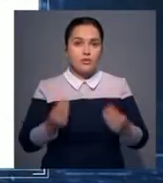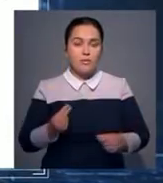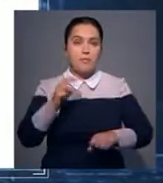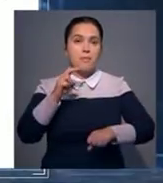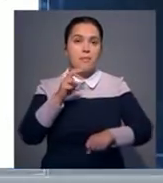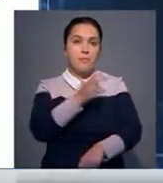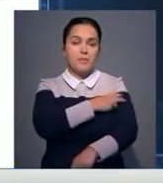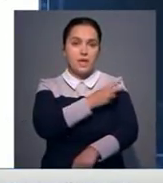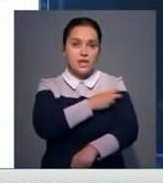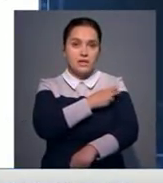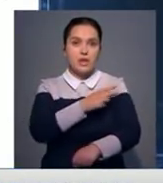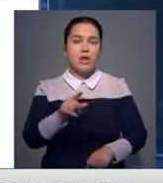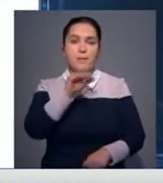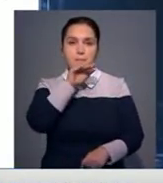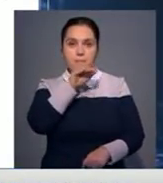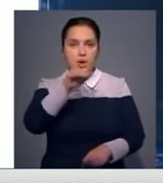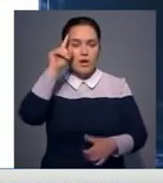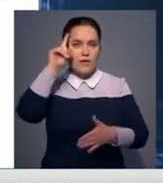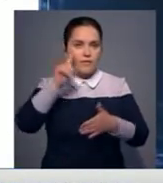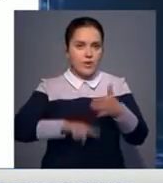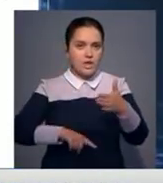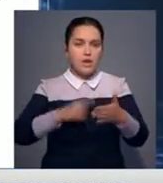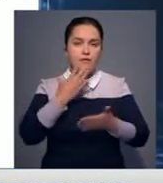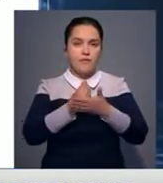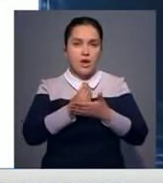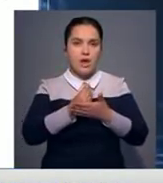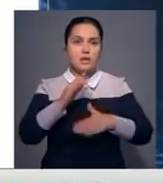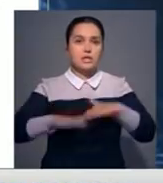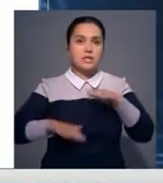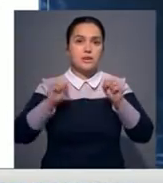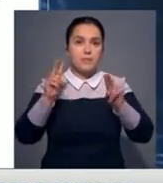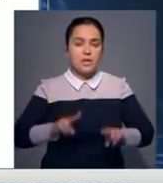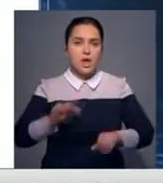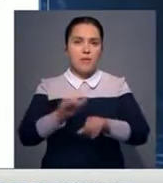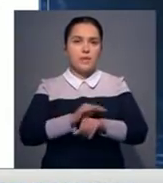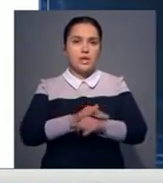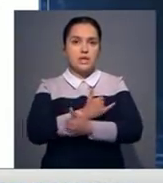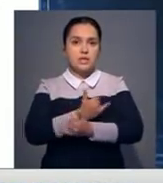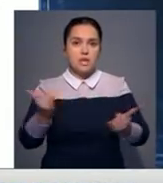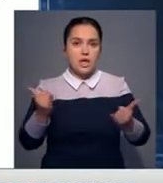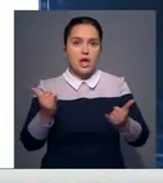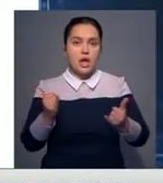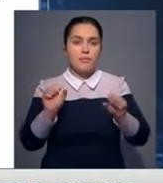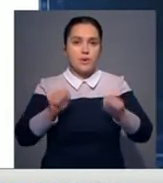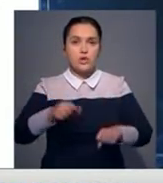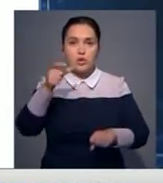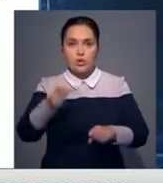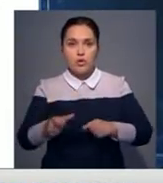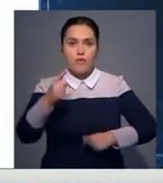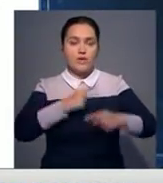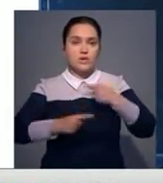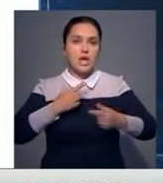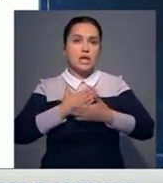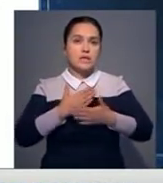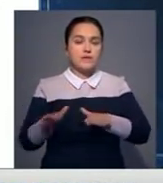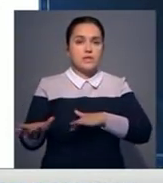говорится: профессионализм, верность и преданность своей профессии, милосердие докторов позволяют людям вернуться к активной